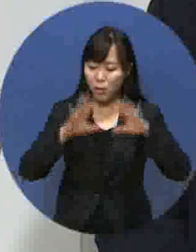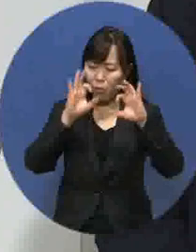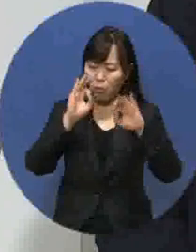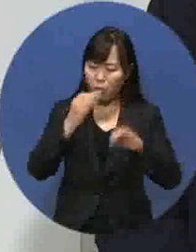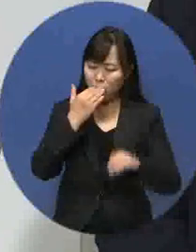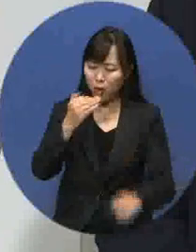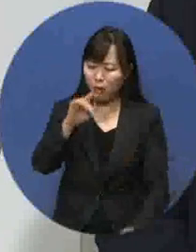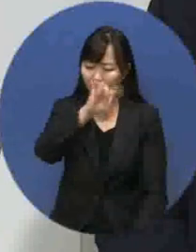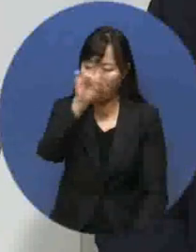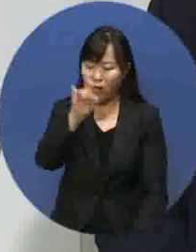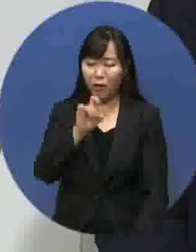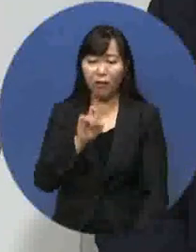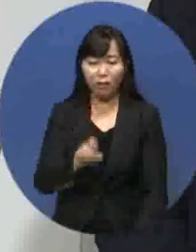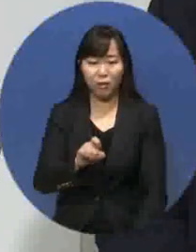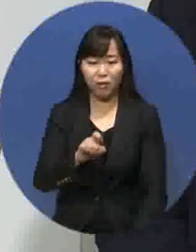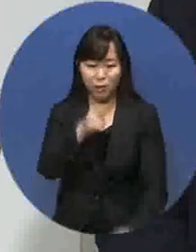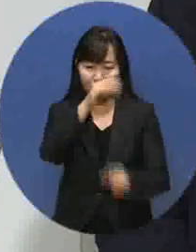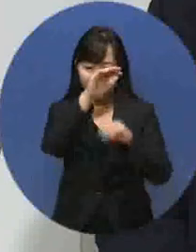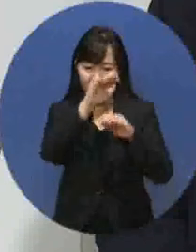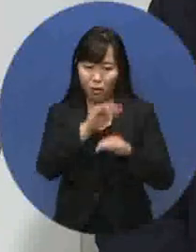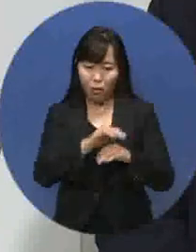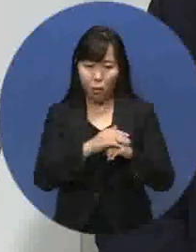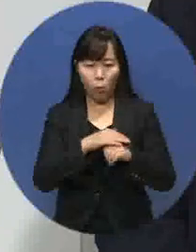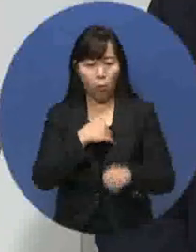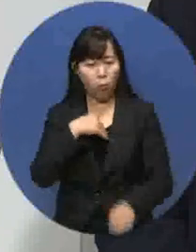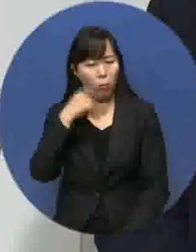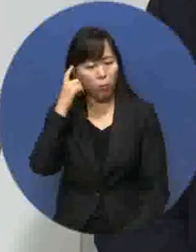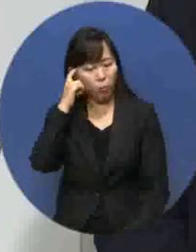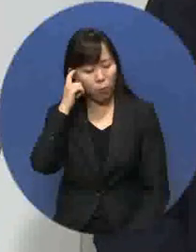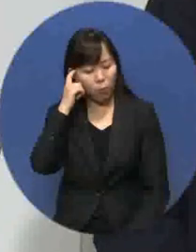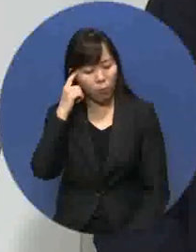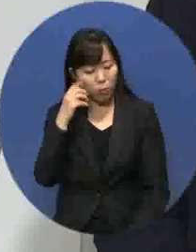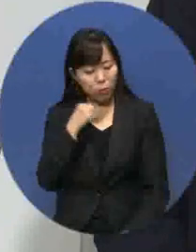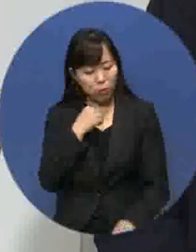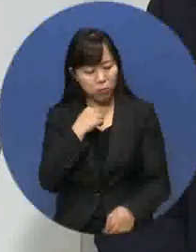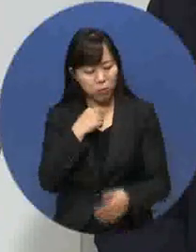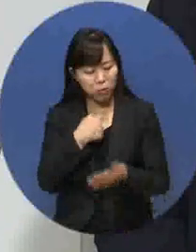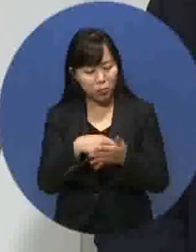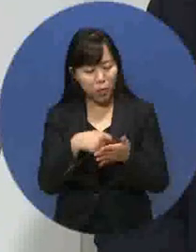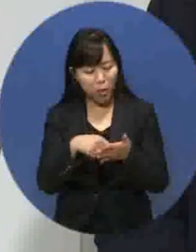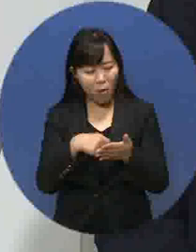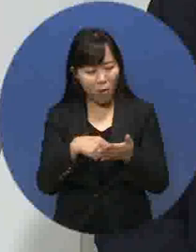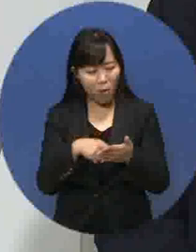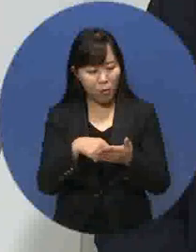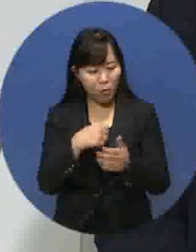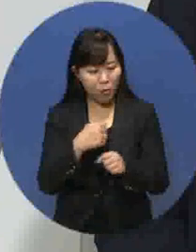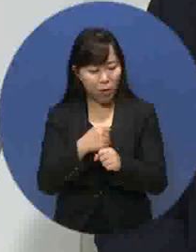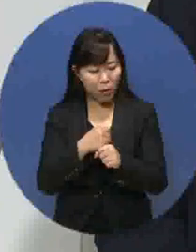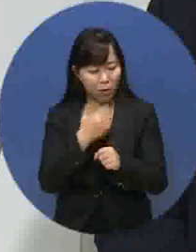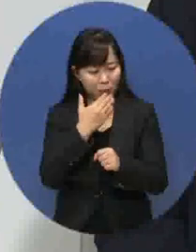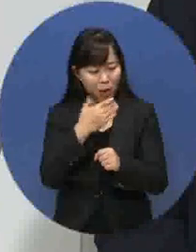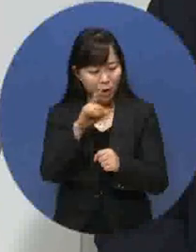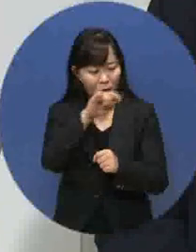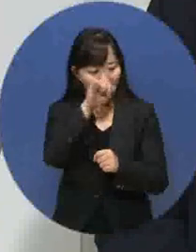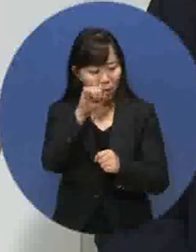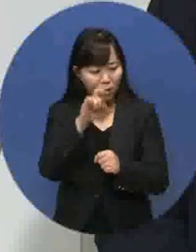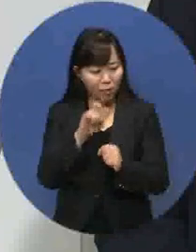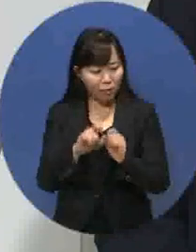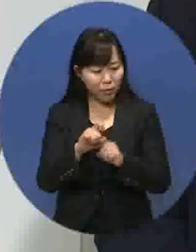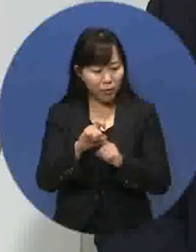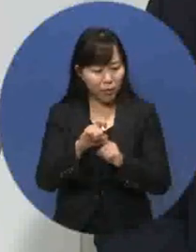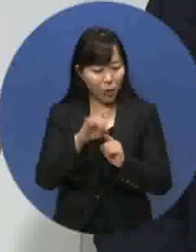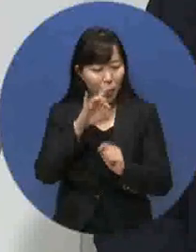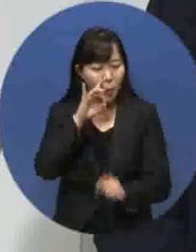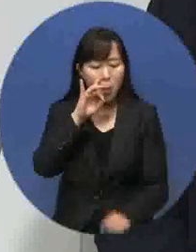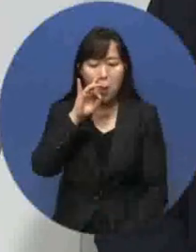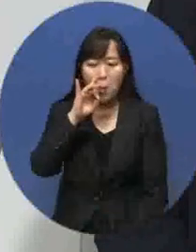이런 내용을 어떻게 이렇게 야, 상상을 해서 이렇게 쓸 수 있을까라는 생각이 참 호기심이 많이 생기는 그런